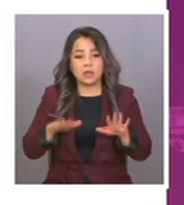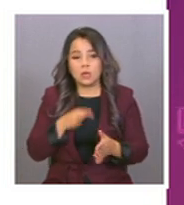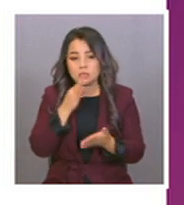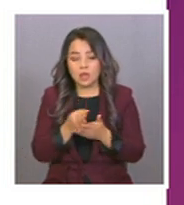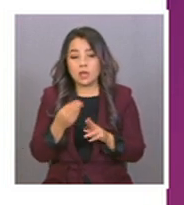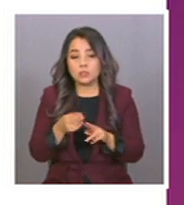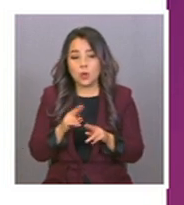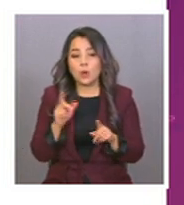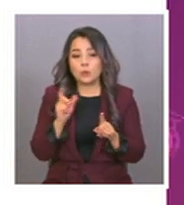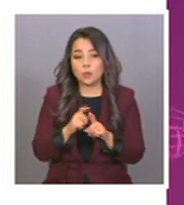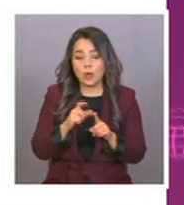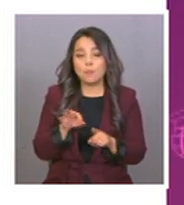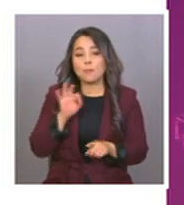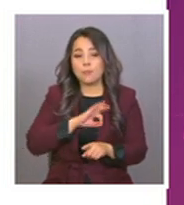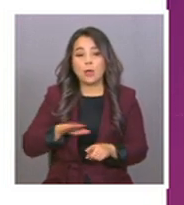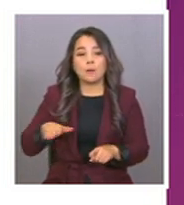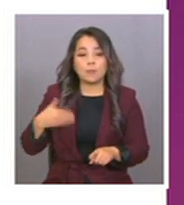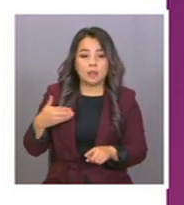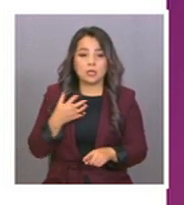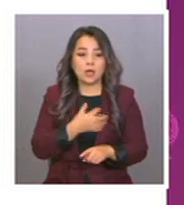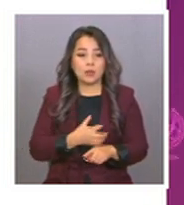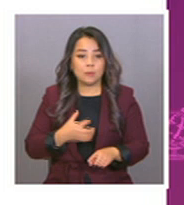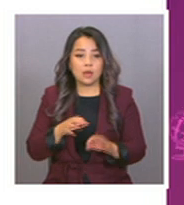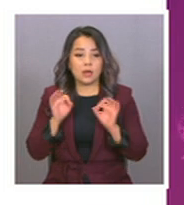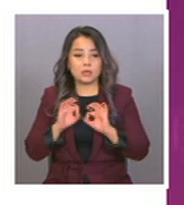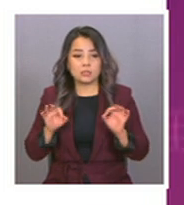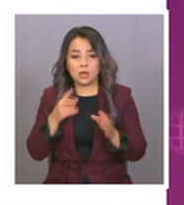жерде пайдалылық, қажеттілік туралы айтып тұр.